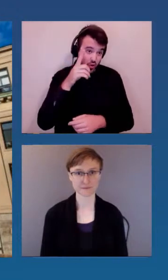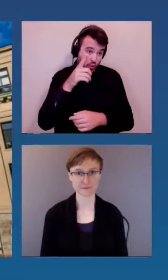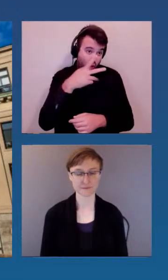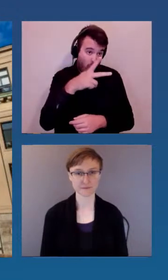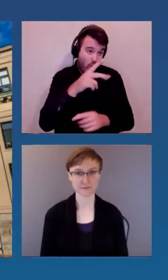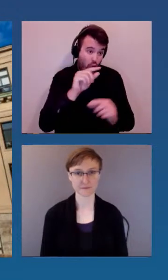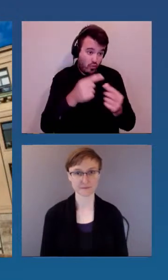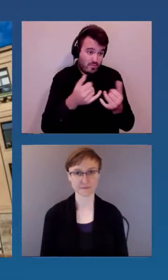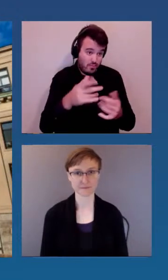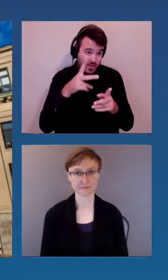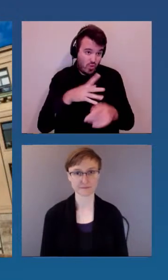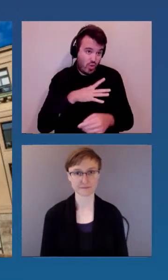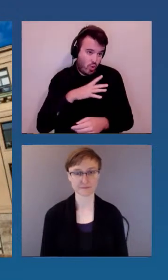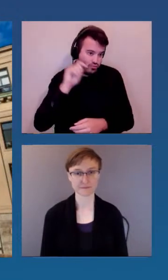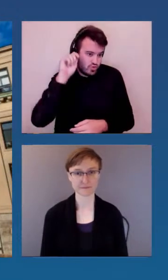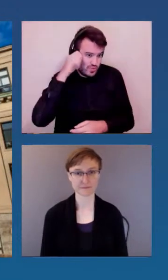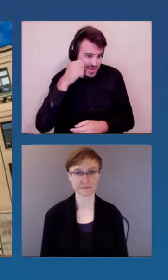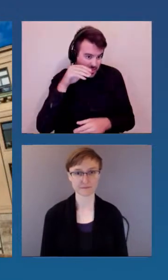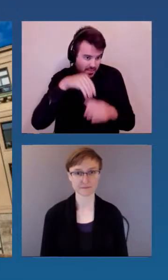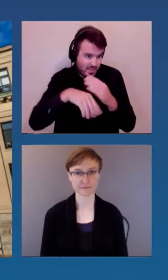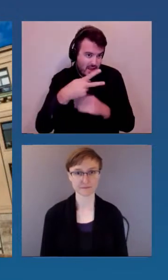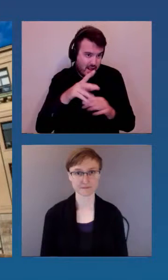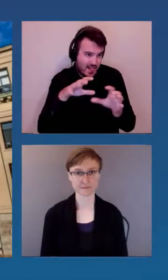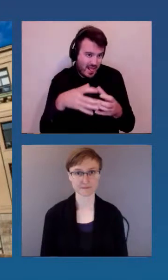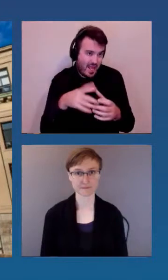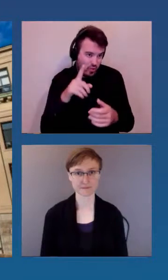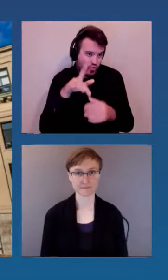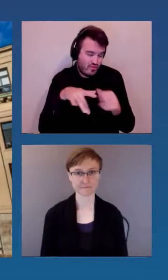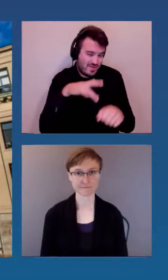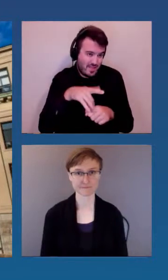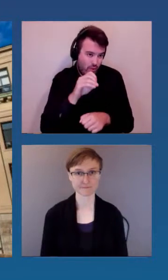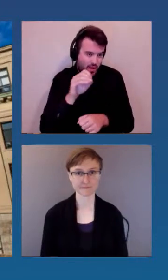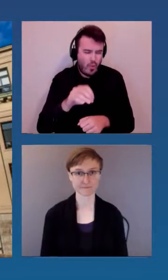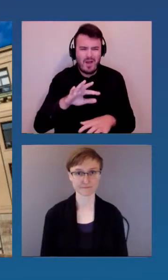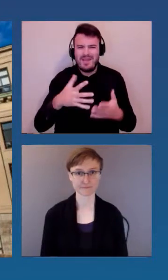mentale. Donc, j'aimerais savoir comment ça se traduit pour des